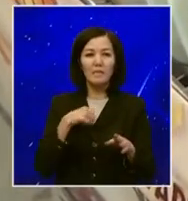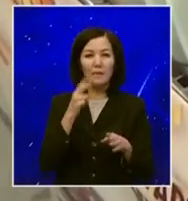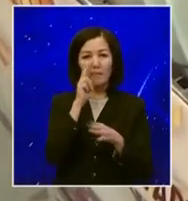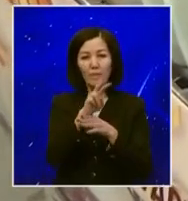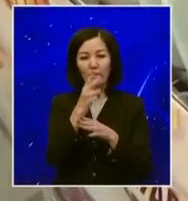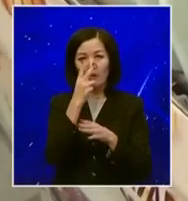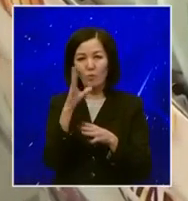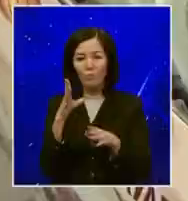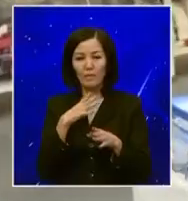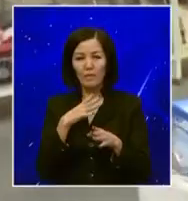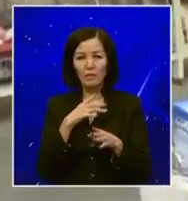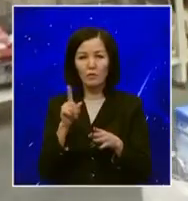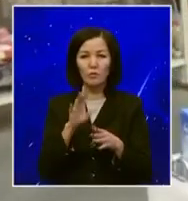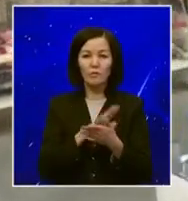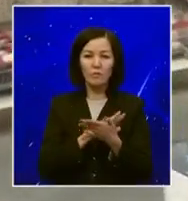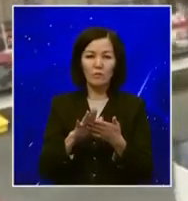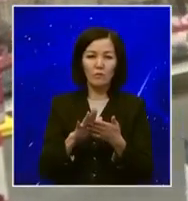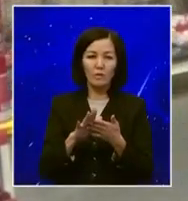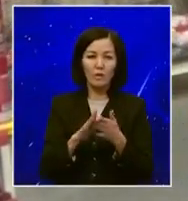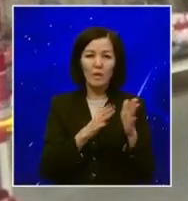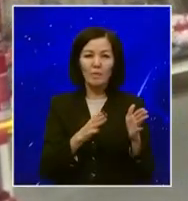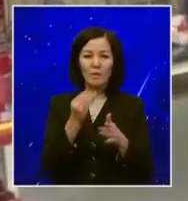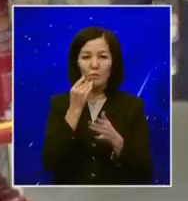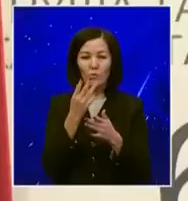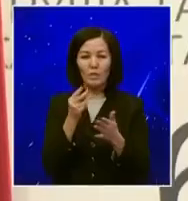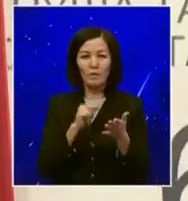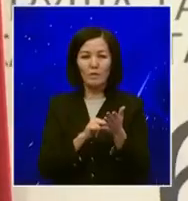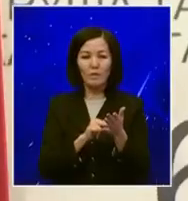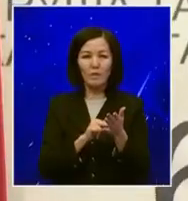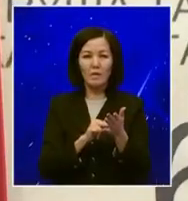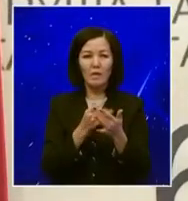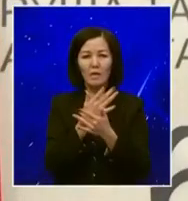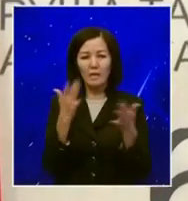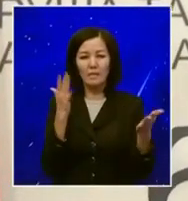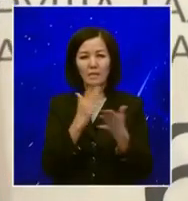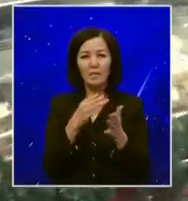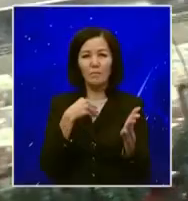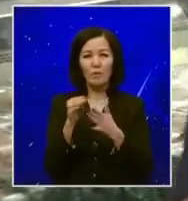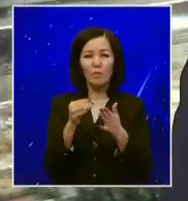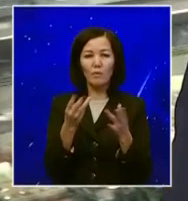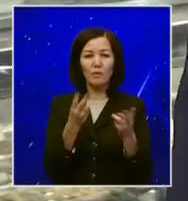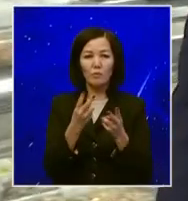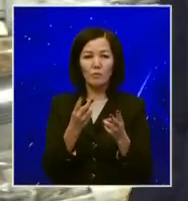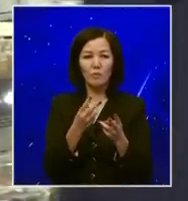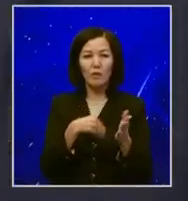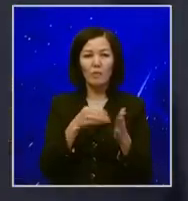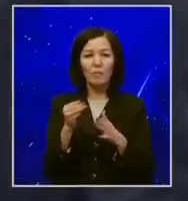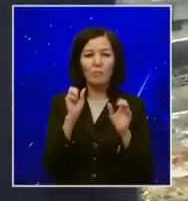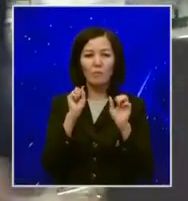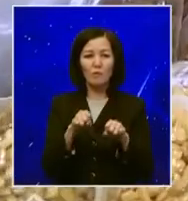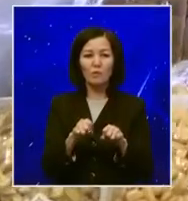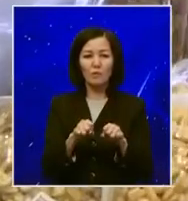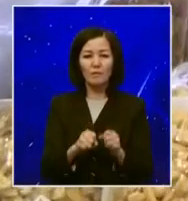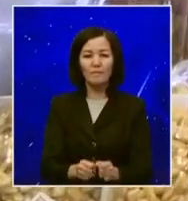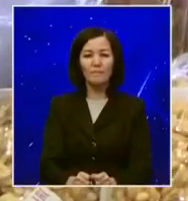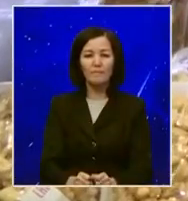рядам и убедился в обилии товаров. Продукты на любой цвет и вкус. Каждый покупатель найдет для себя что-то интересное, подметил